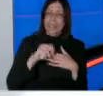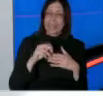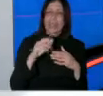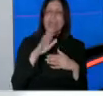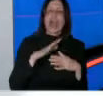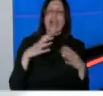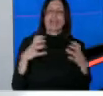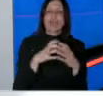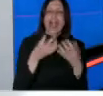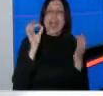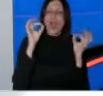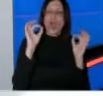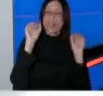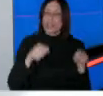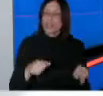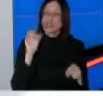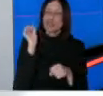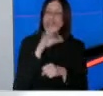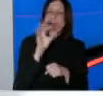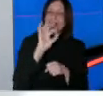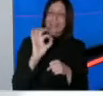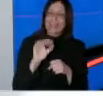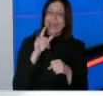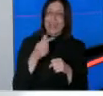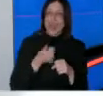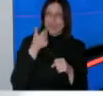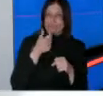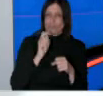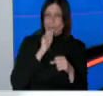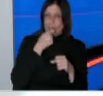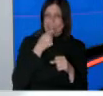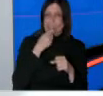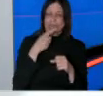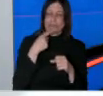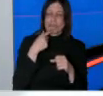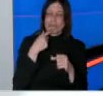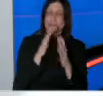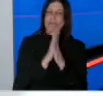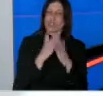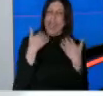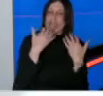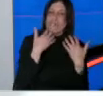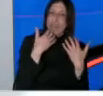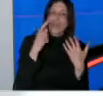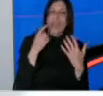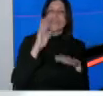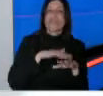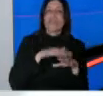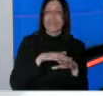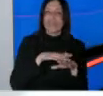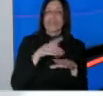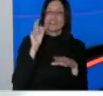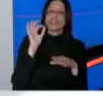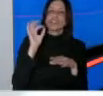מכתב לראש המוסד, ודרשה ממנו הבהרות לגבי התפקיד שמייעד לנתניהו, וממש כעבור כמה שעות, אני לא יודע